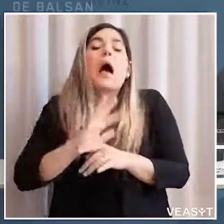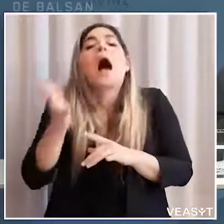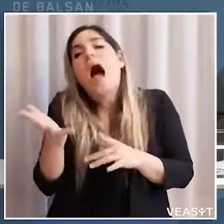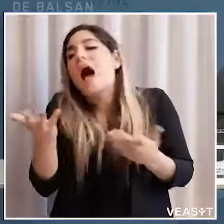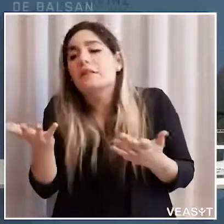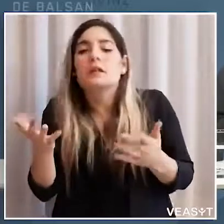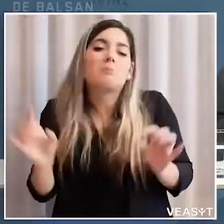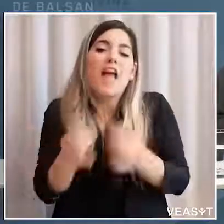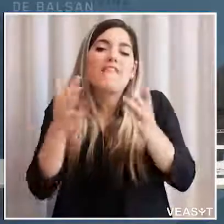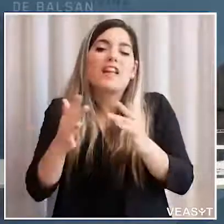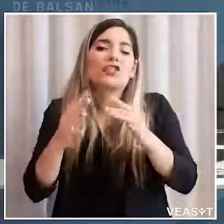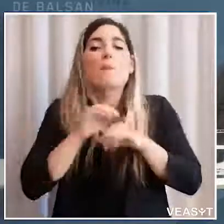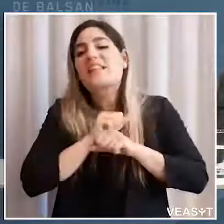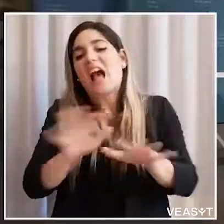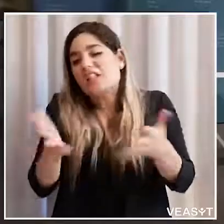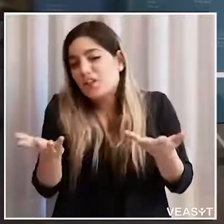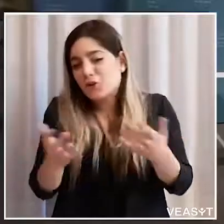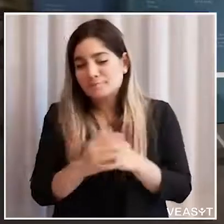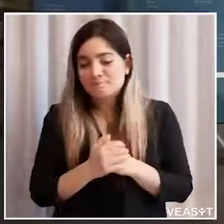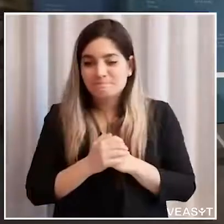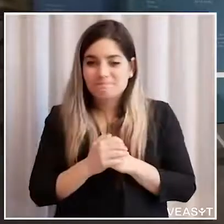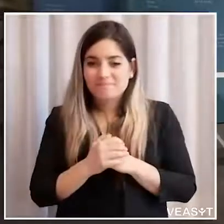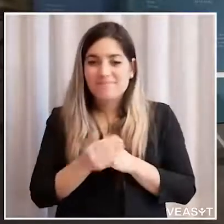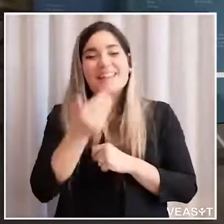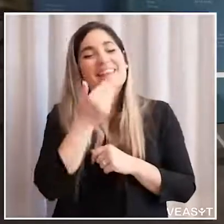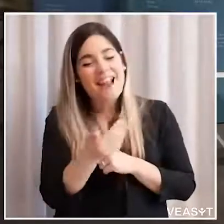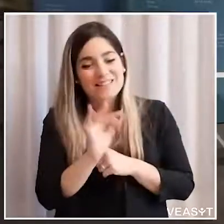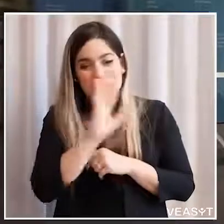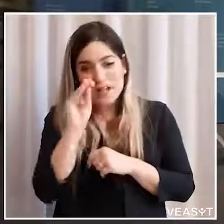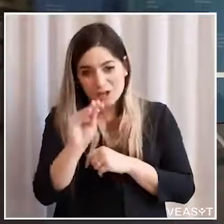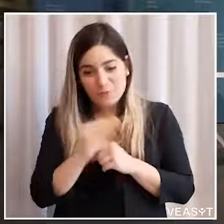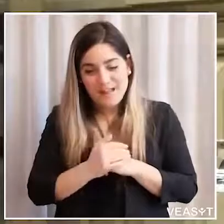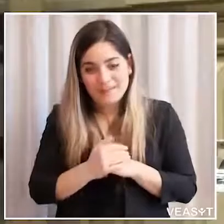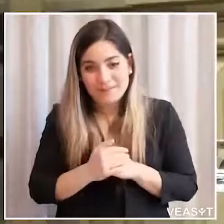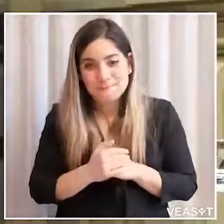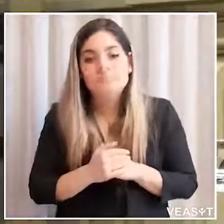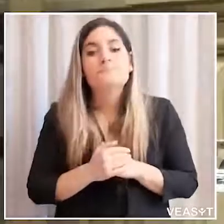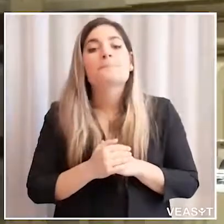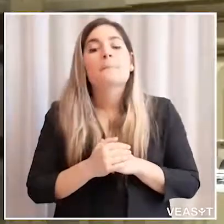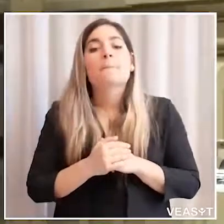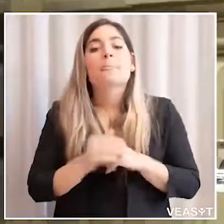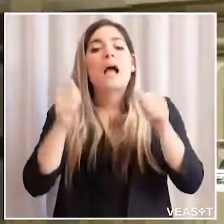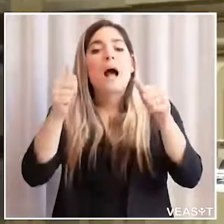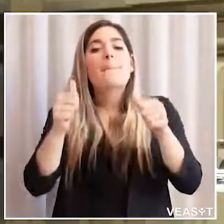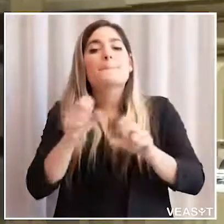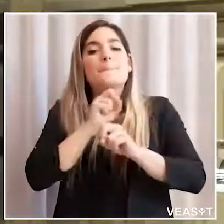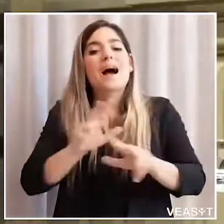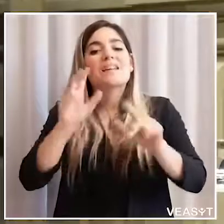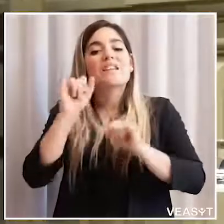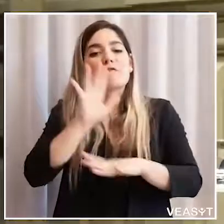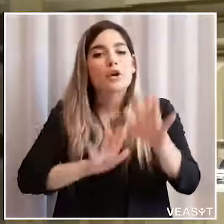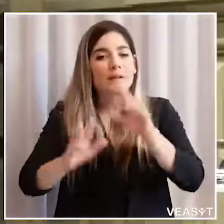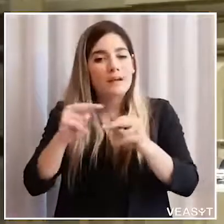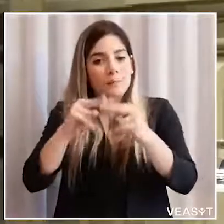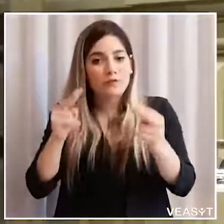andranno a fare l'evento mediatico grazie un'altra domanda ferma nelle campagne informative della